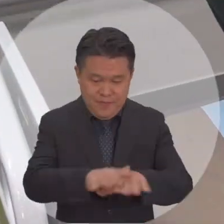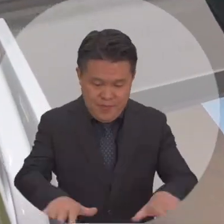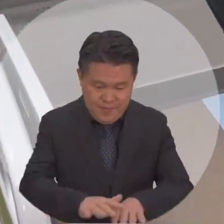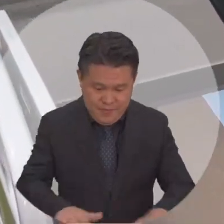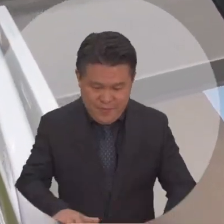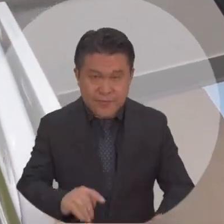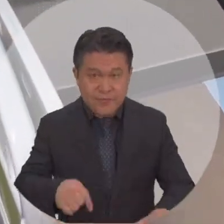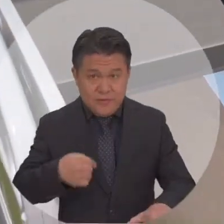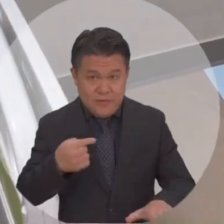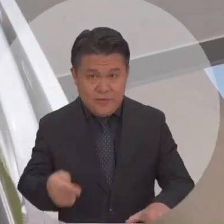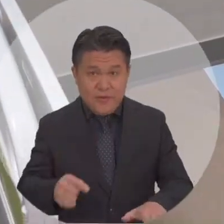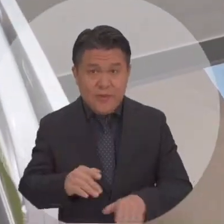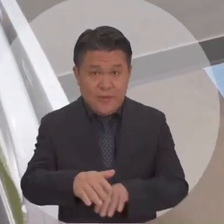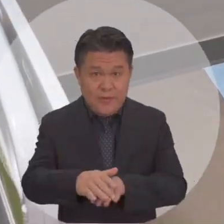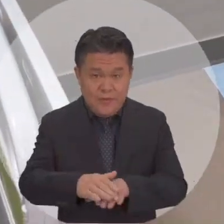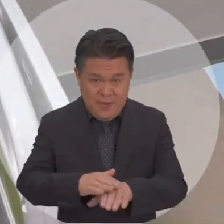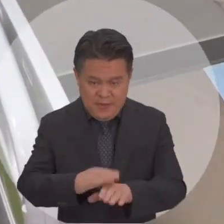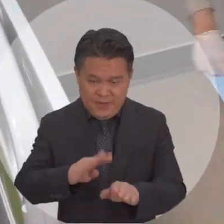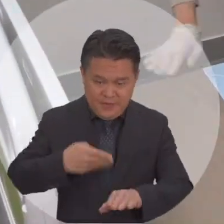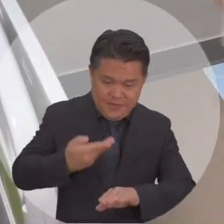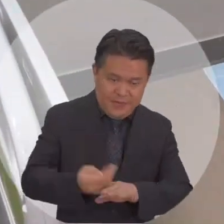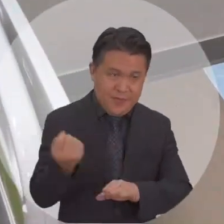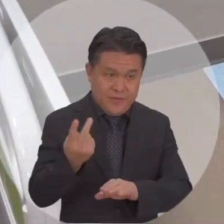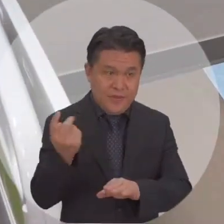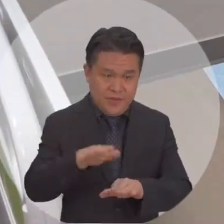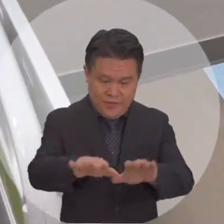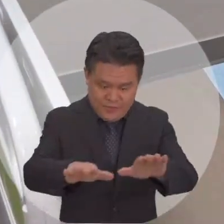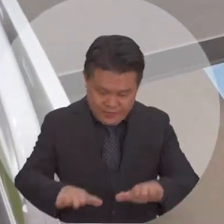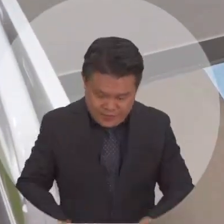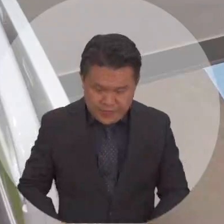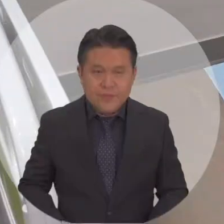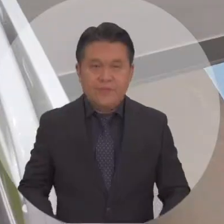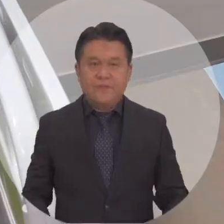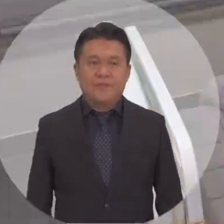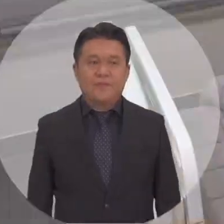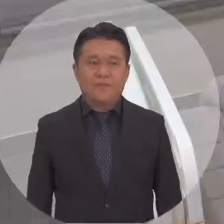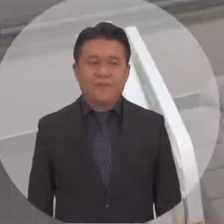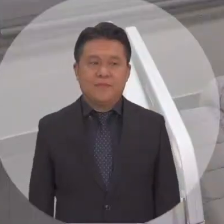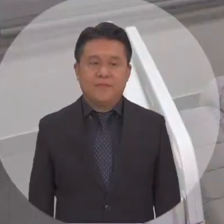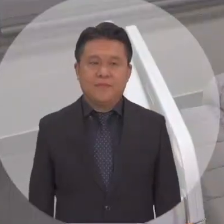방수포 위에 반으로 접은 시트를 한 번 더 깔아줍니다.